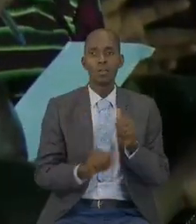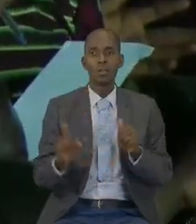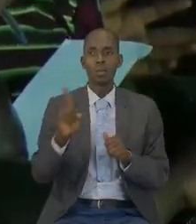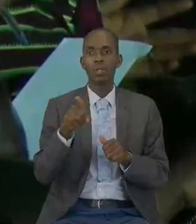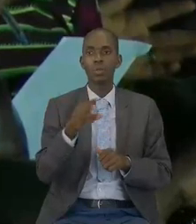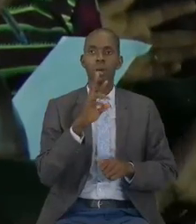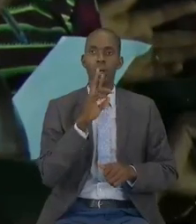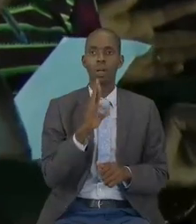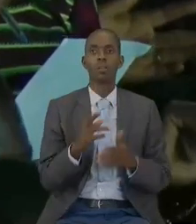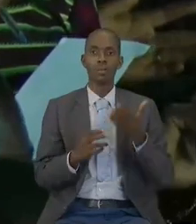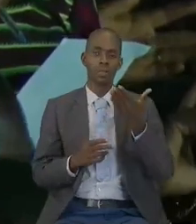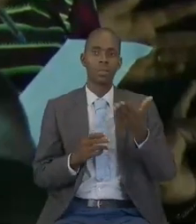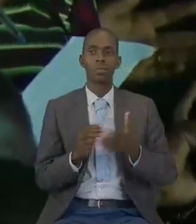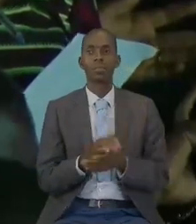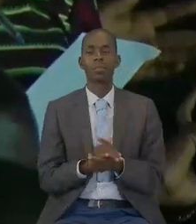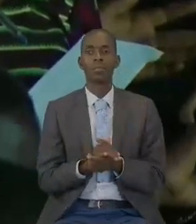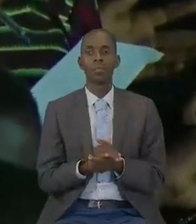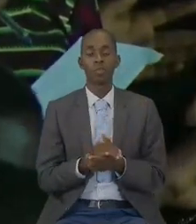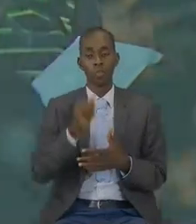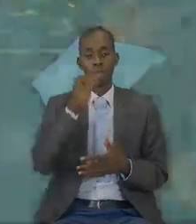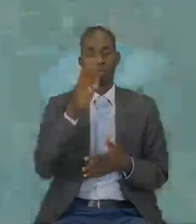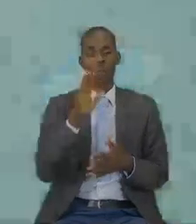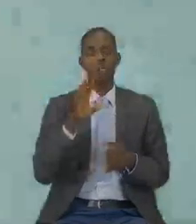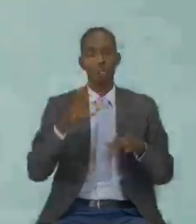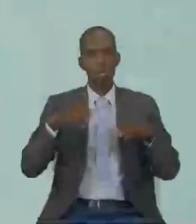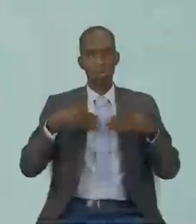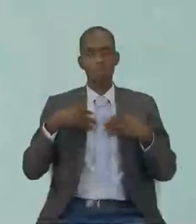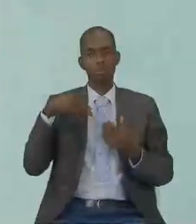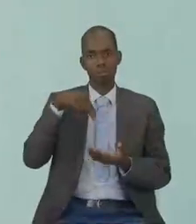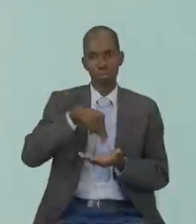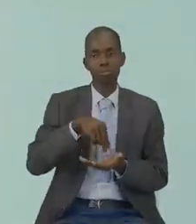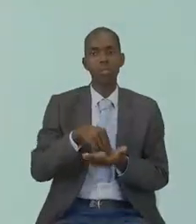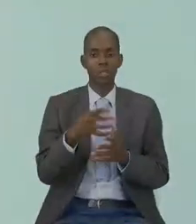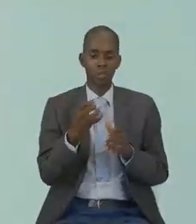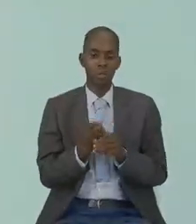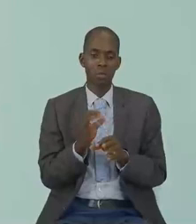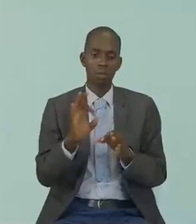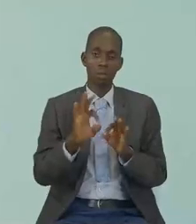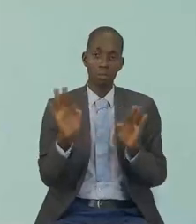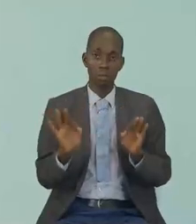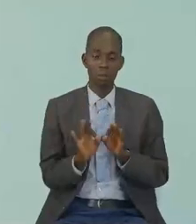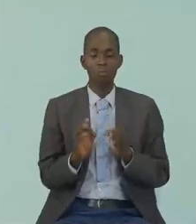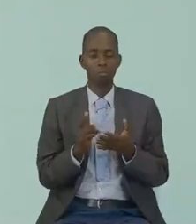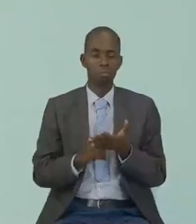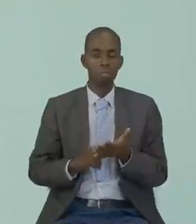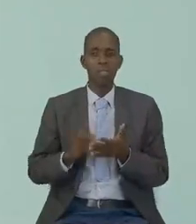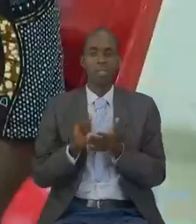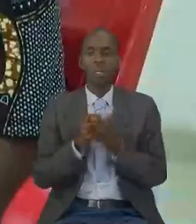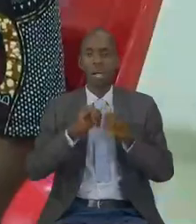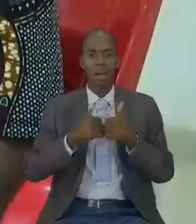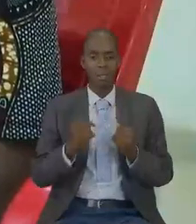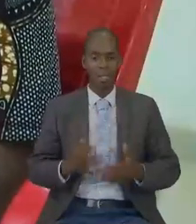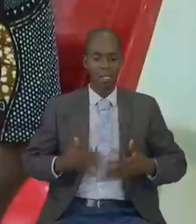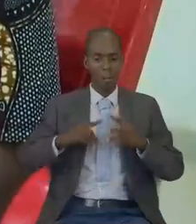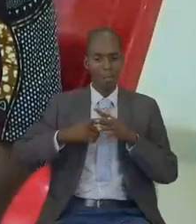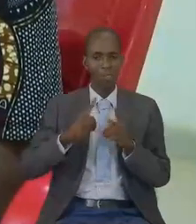main partout où tu es. Je m'étais levé et j'ai rempli le